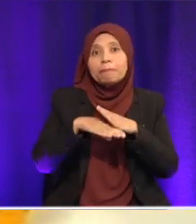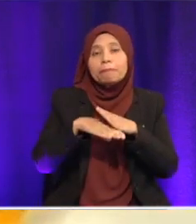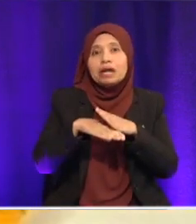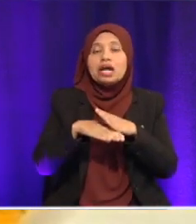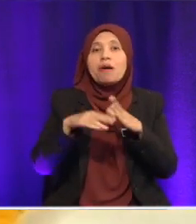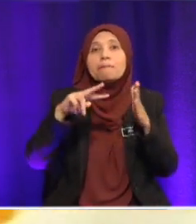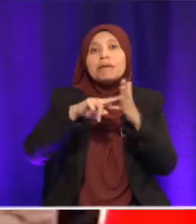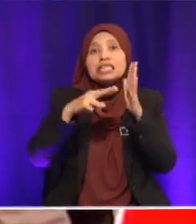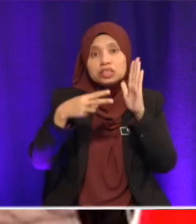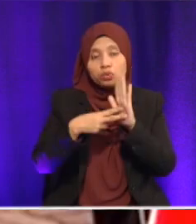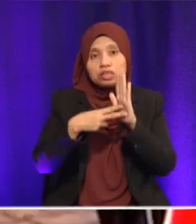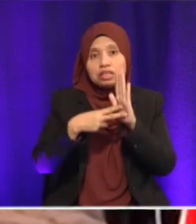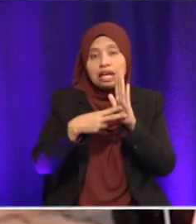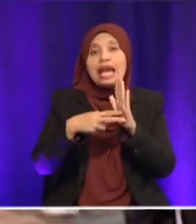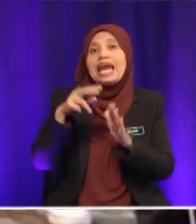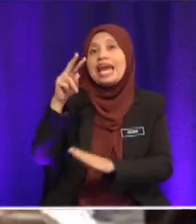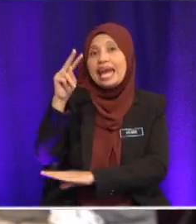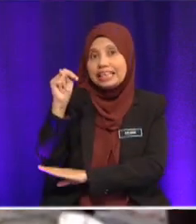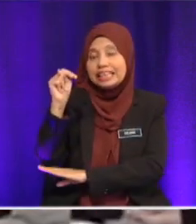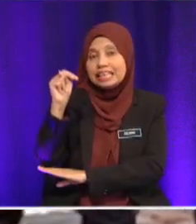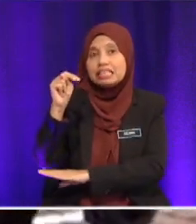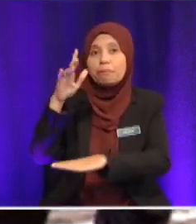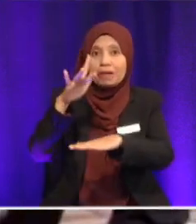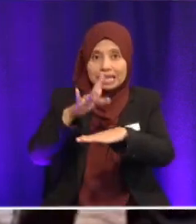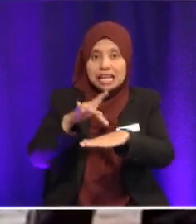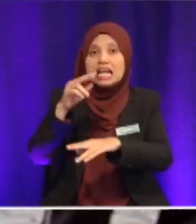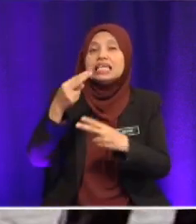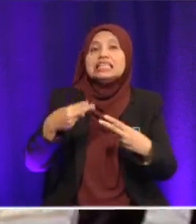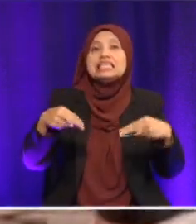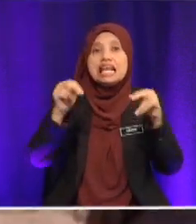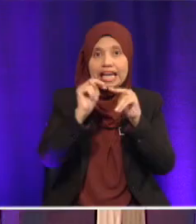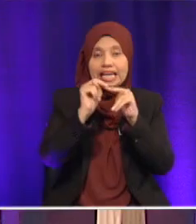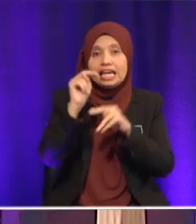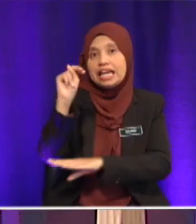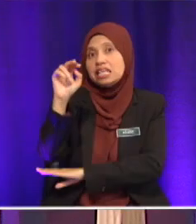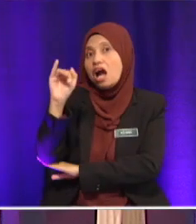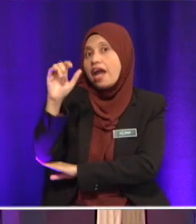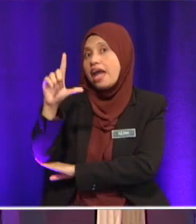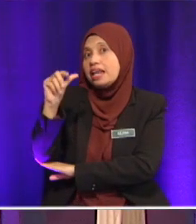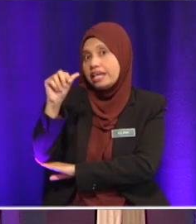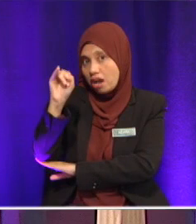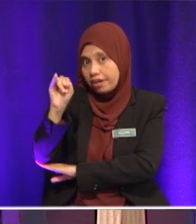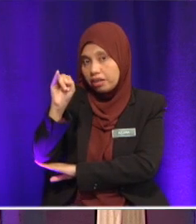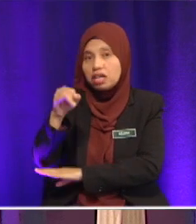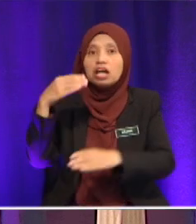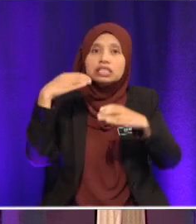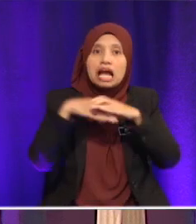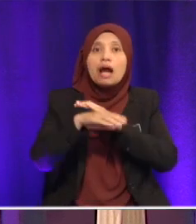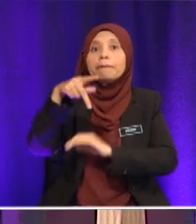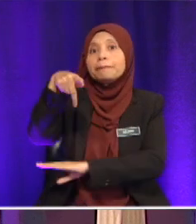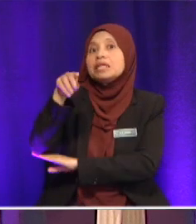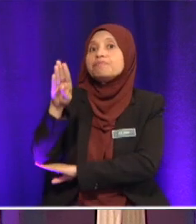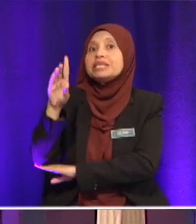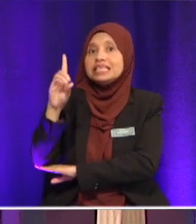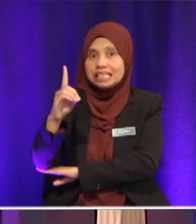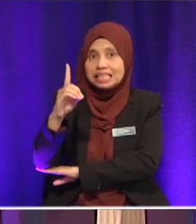ke-1n itu sendiri yaitu n itulah yang kita akan titik beratkan dari segi nilai tersebut jadi dalam PBD ini